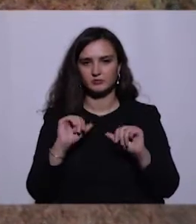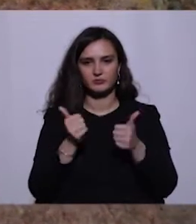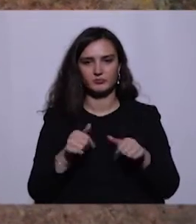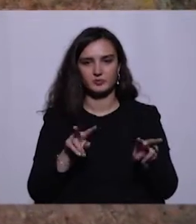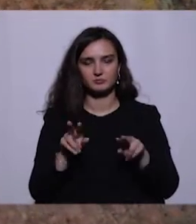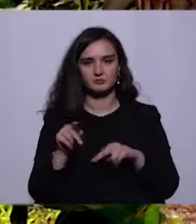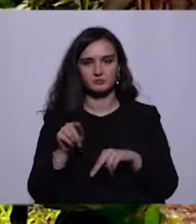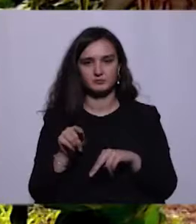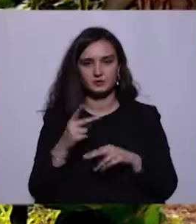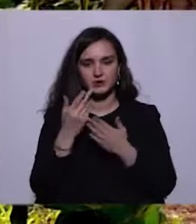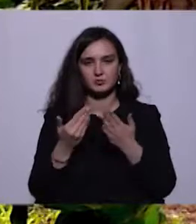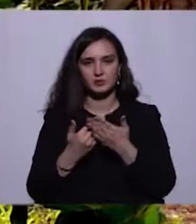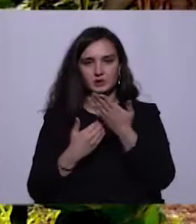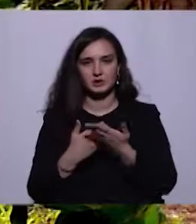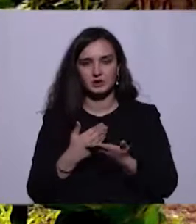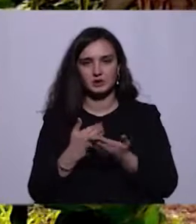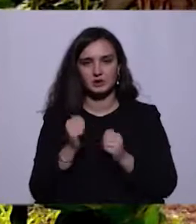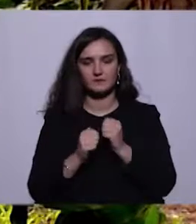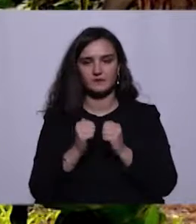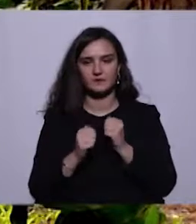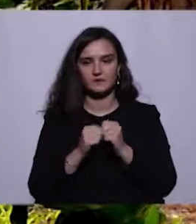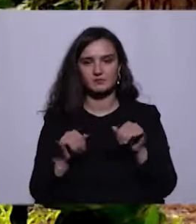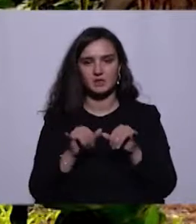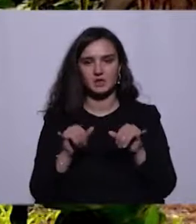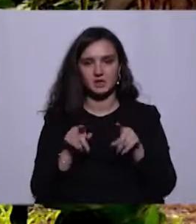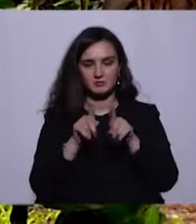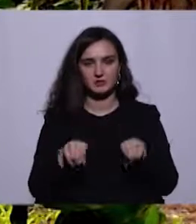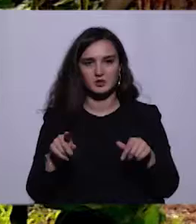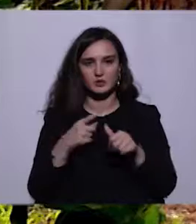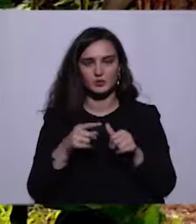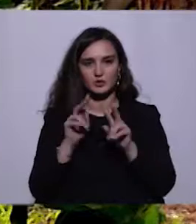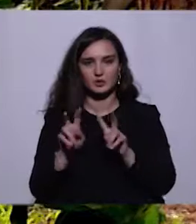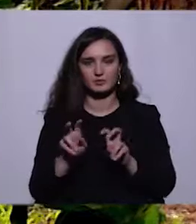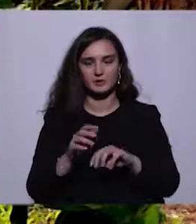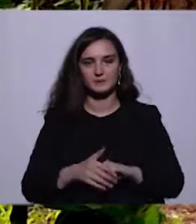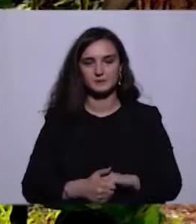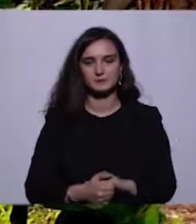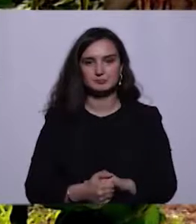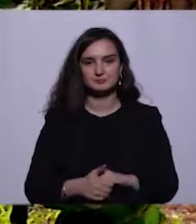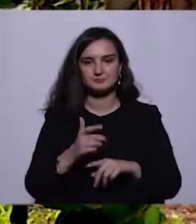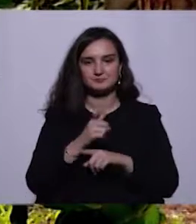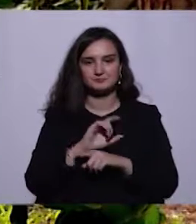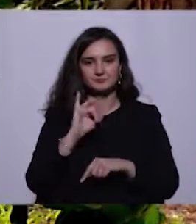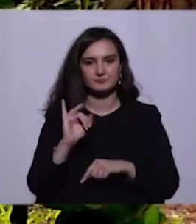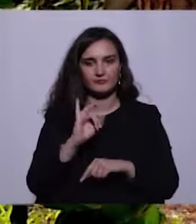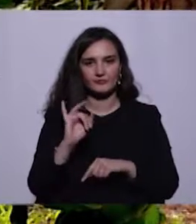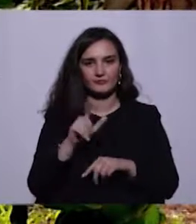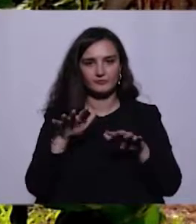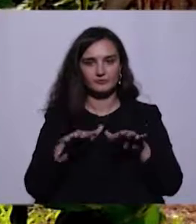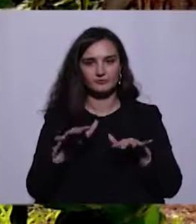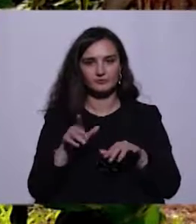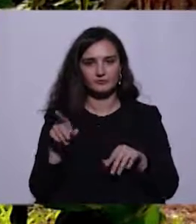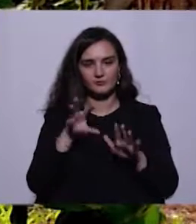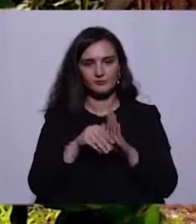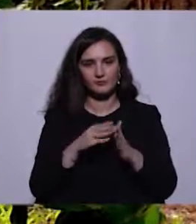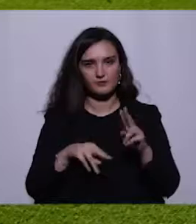არის წარმოდგენილი, ქვის მაგიდებსაც კი უწოდებენ. ძალიან საინტერესო